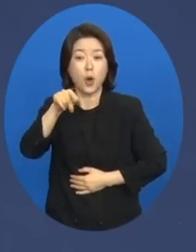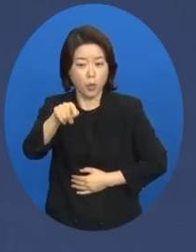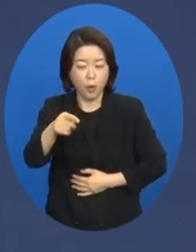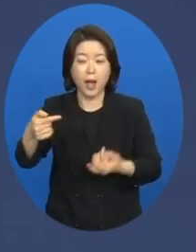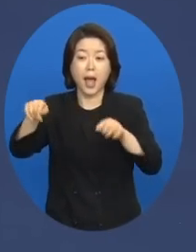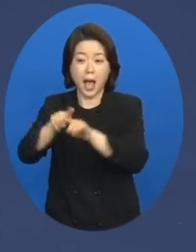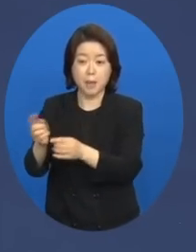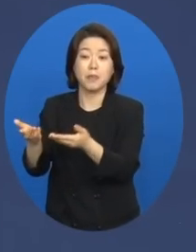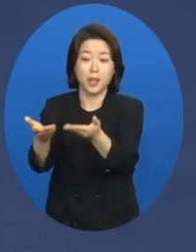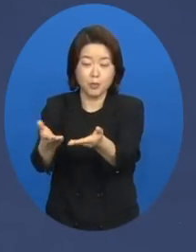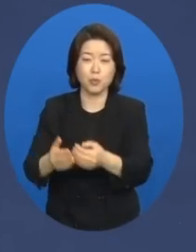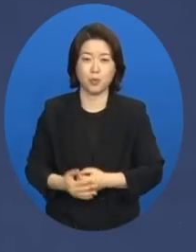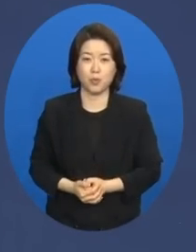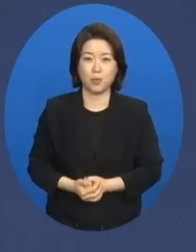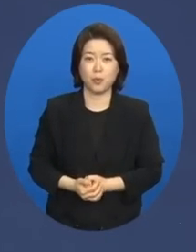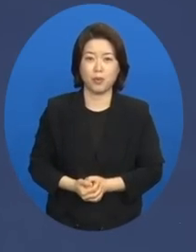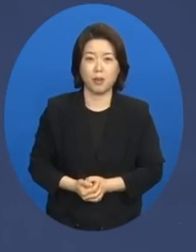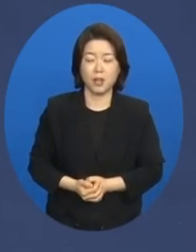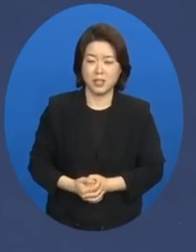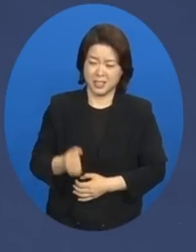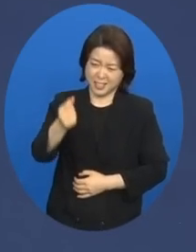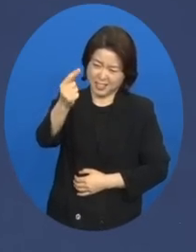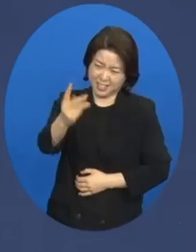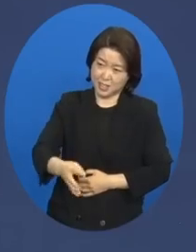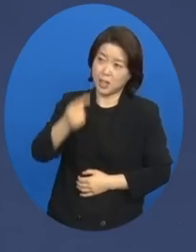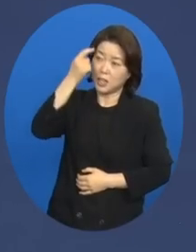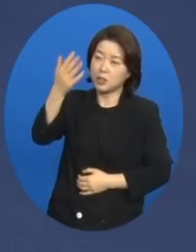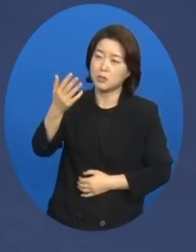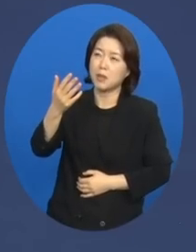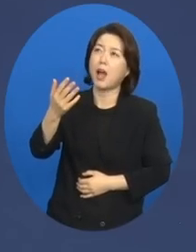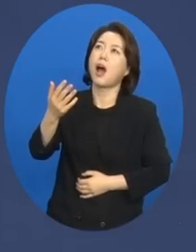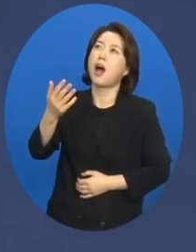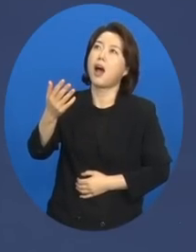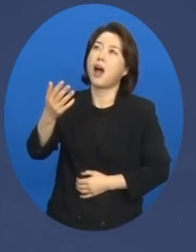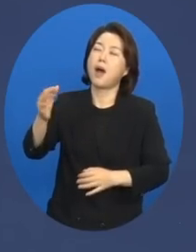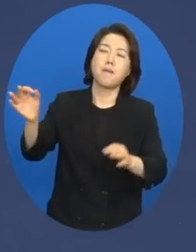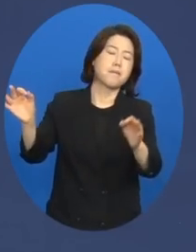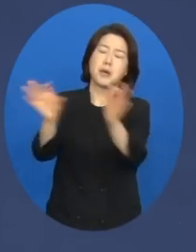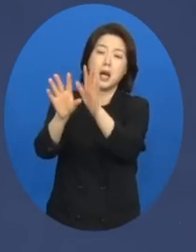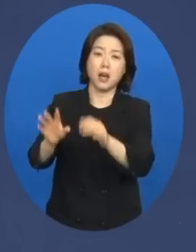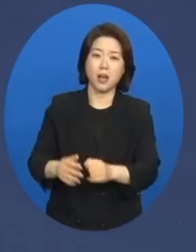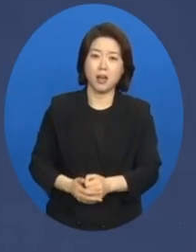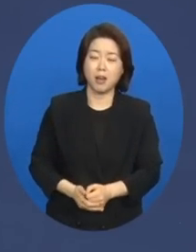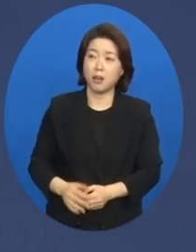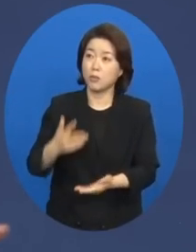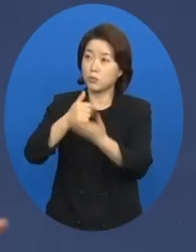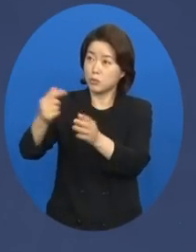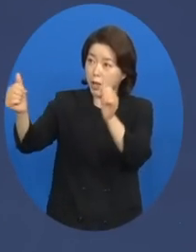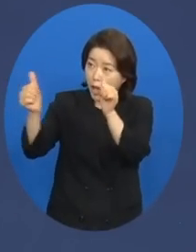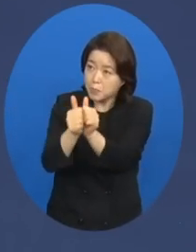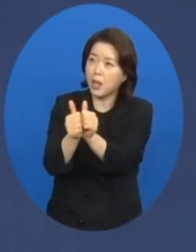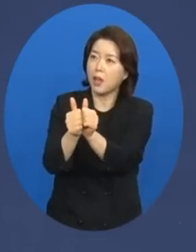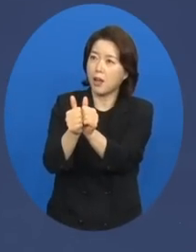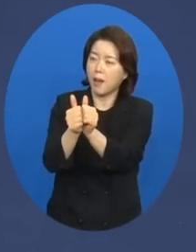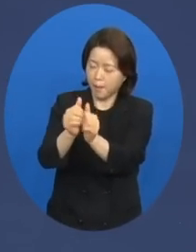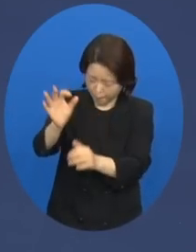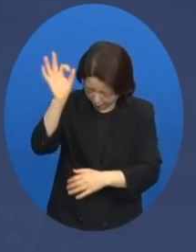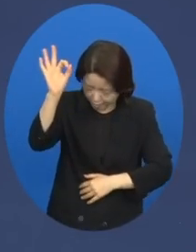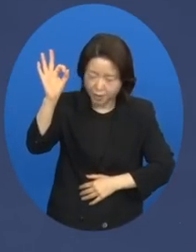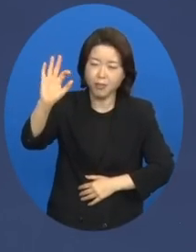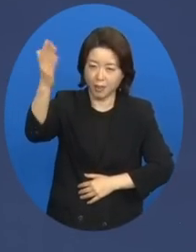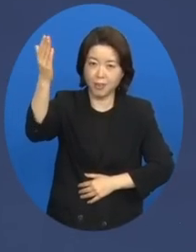되잖아. 수많은 묻고 싶은 질문이 다 한 번에 사라지는. 그러면 되죠. 주님만 함께 하면